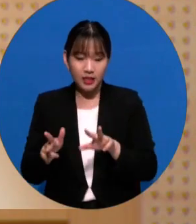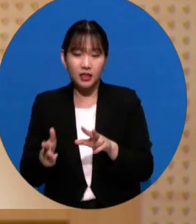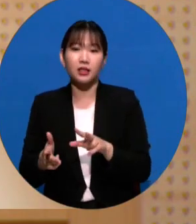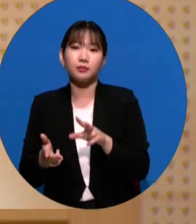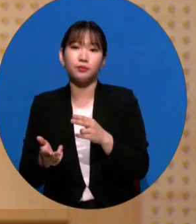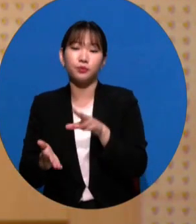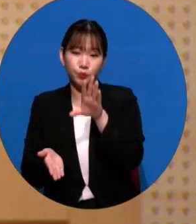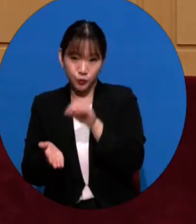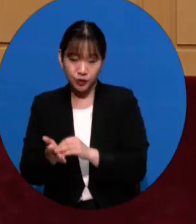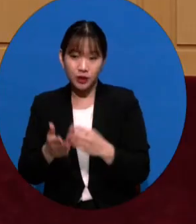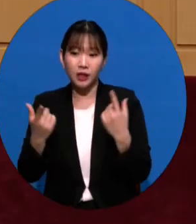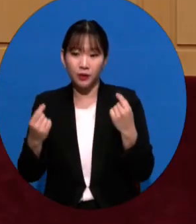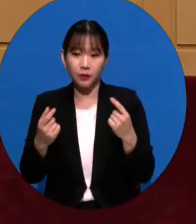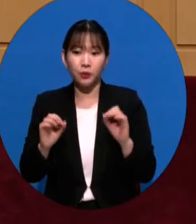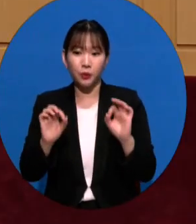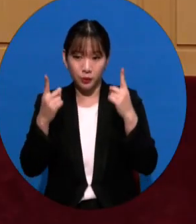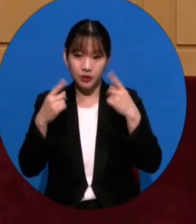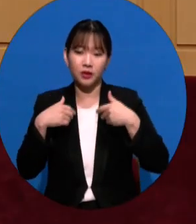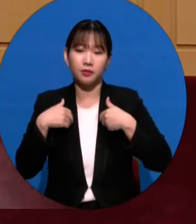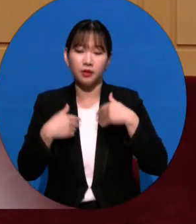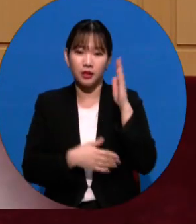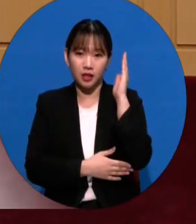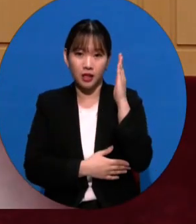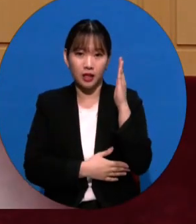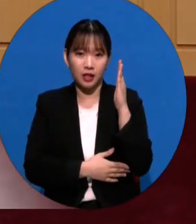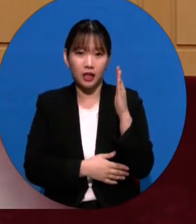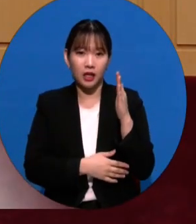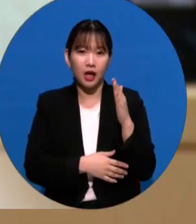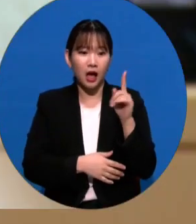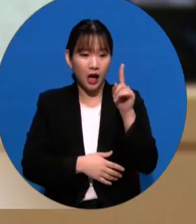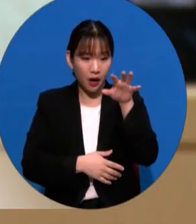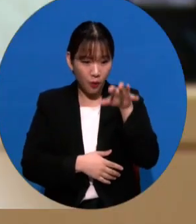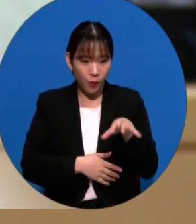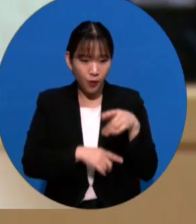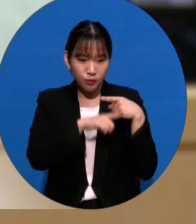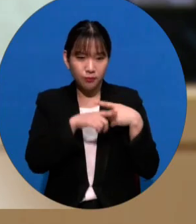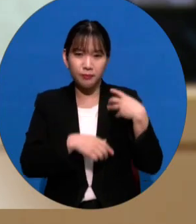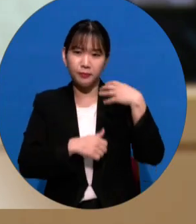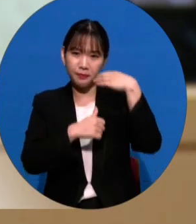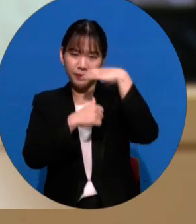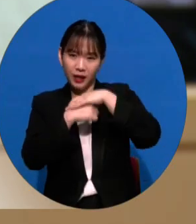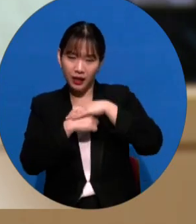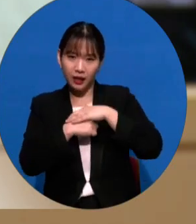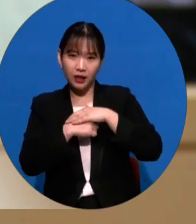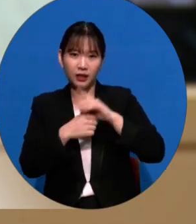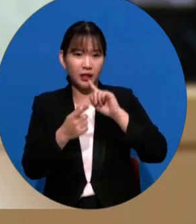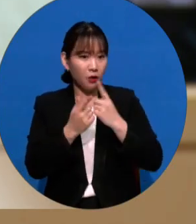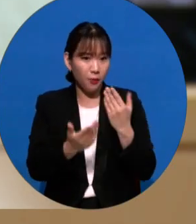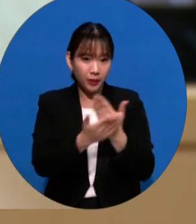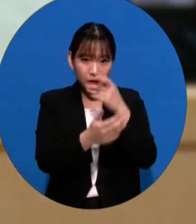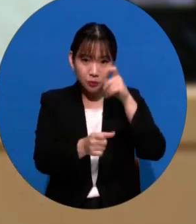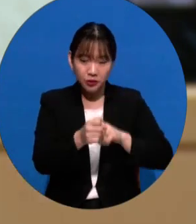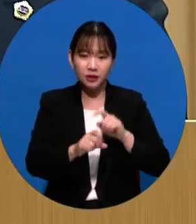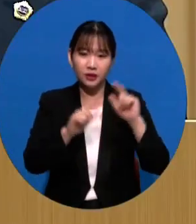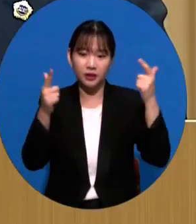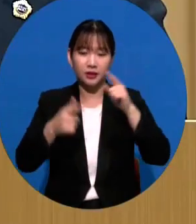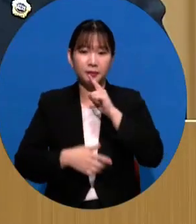하다고 말했습니다. 한쪽에 일방적 부담이 되는 것을 상생으로만 바라봐선 안 된다는